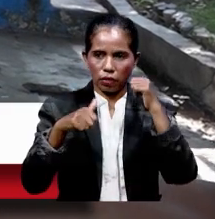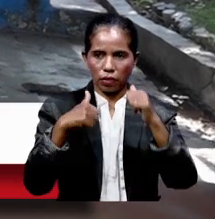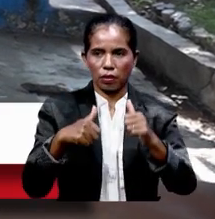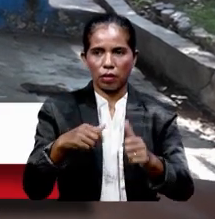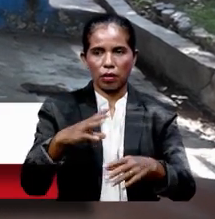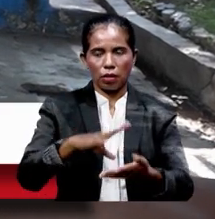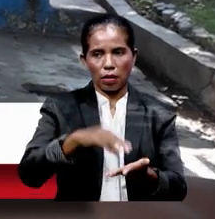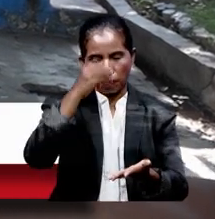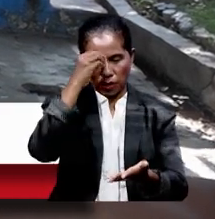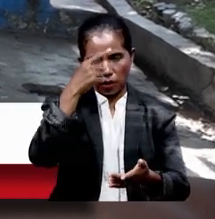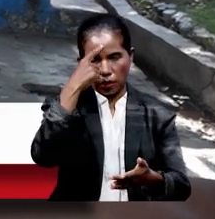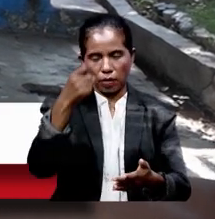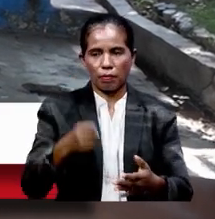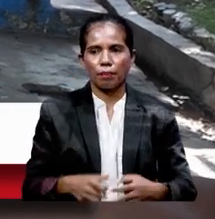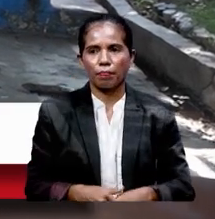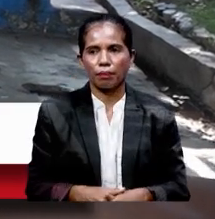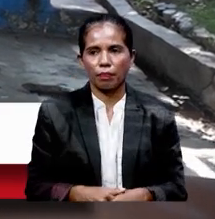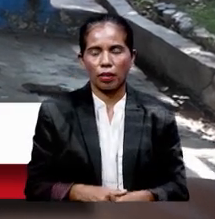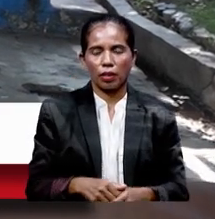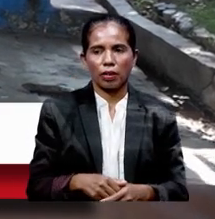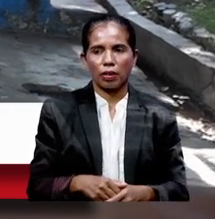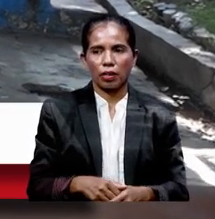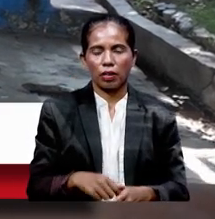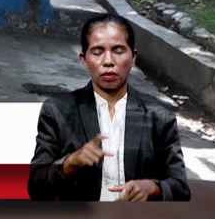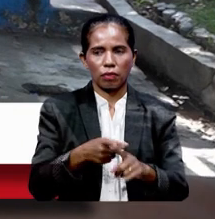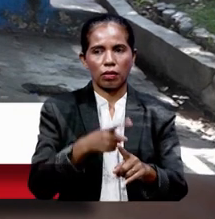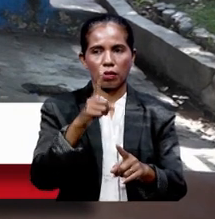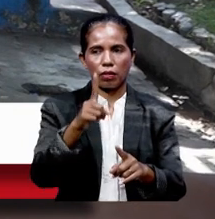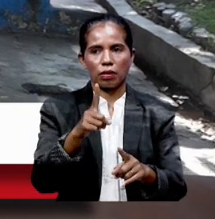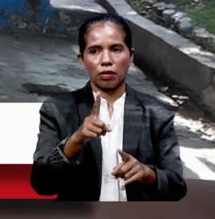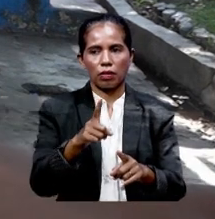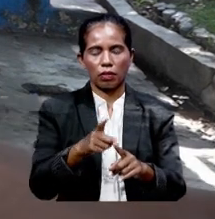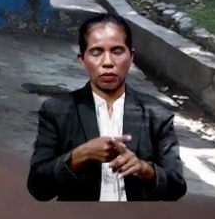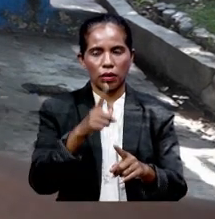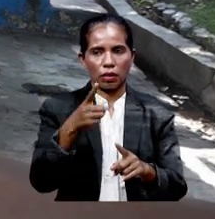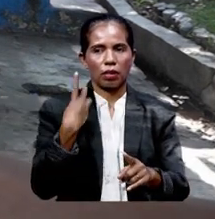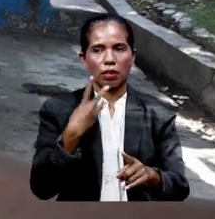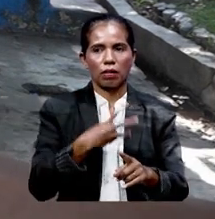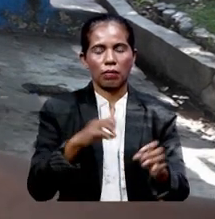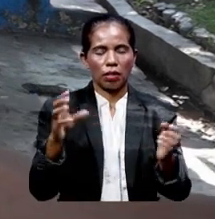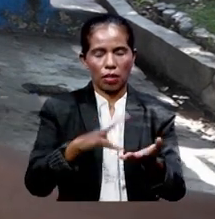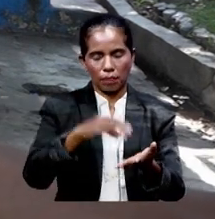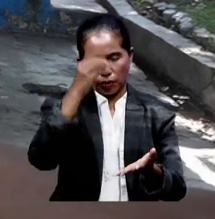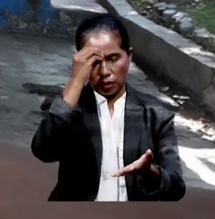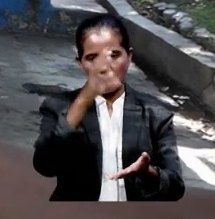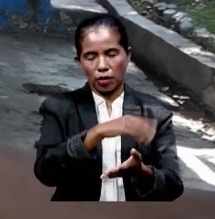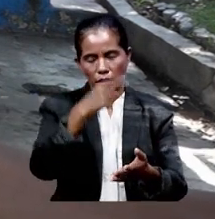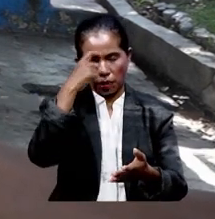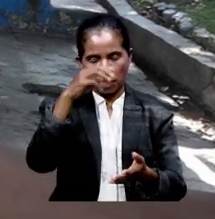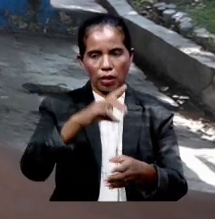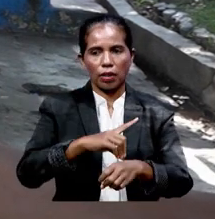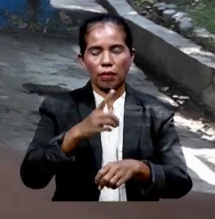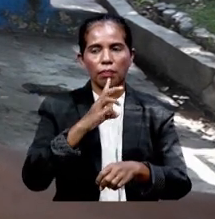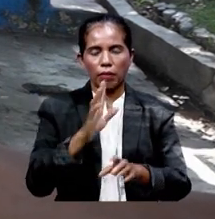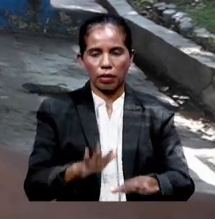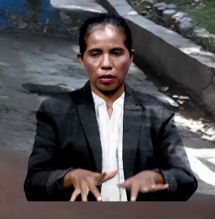aula aprendizaje ni tamba durante fulang ida na iya besi tamu fulang ida na ami latu iraulo tande inunda saung ne tamba kan ami